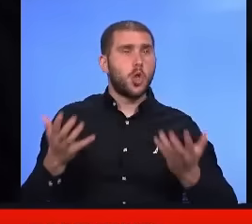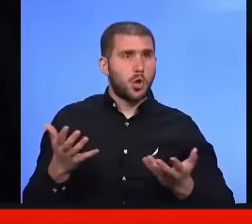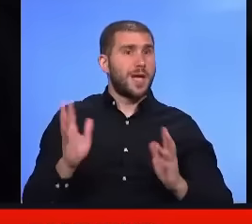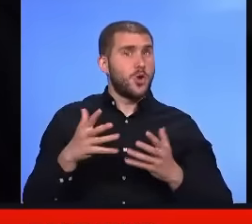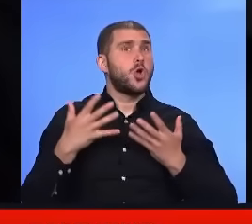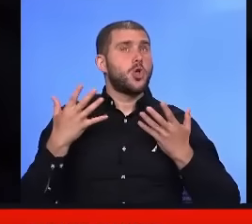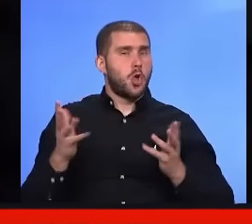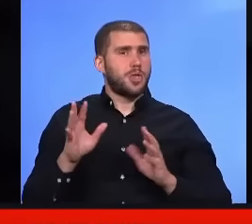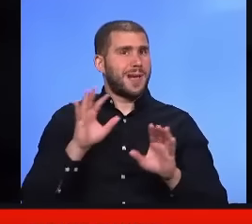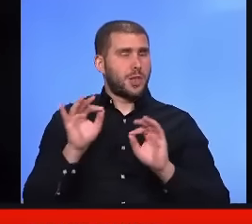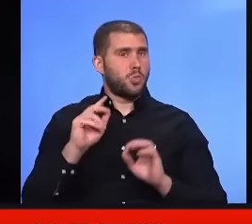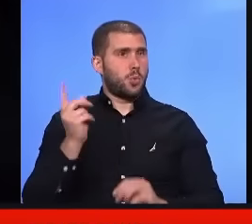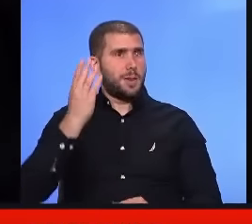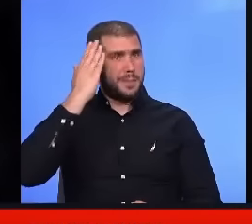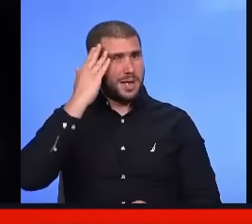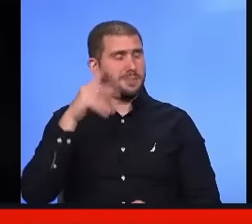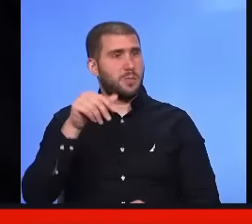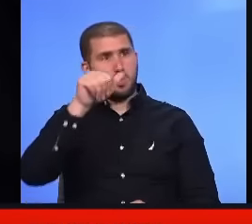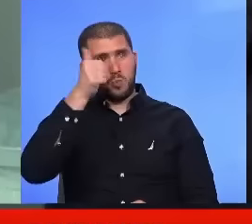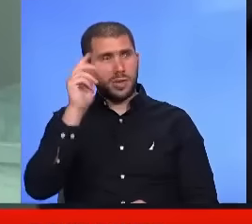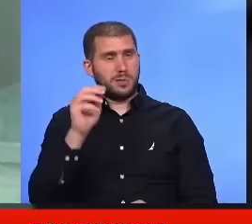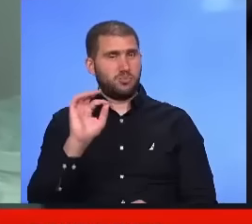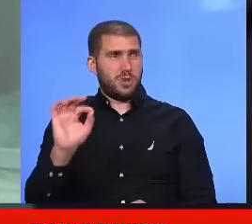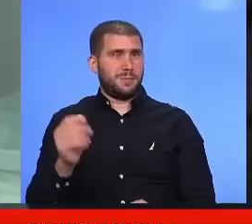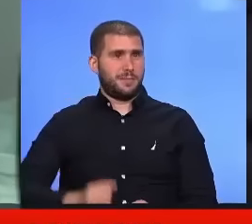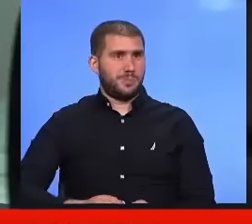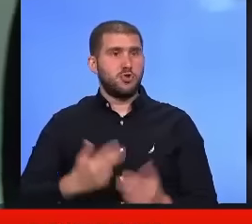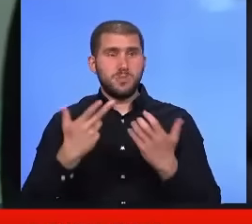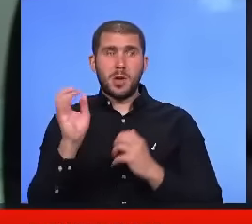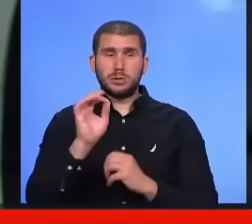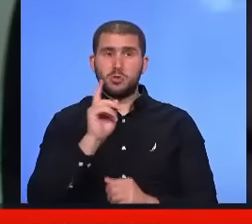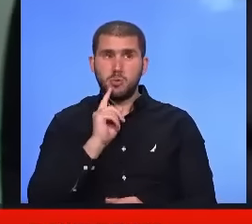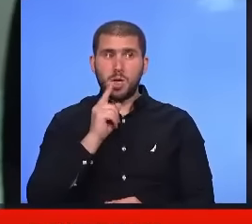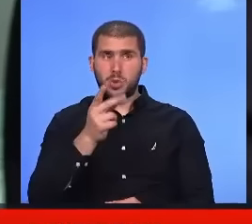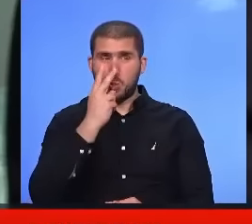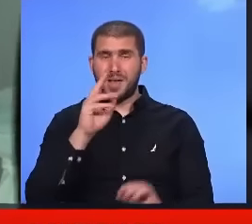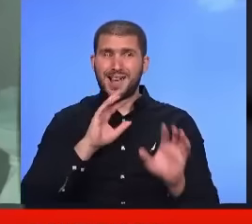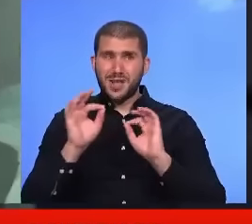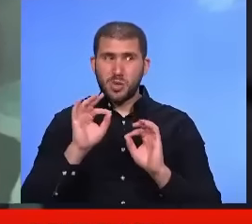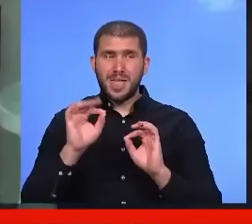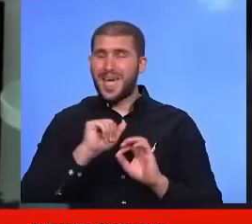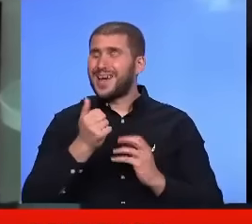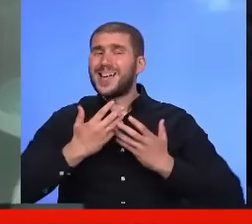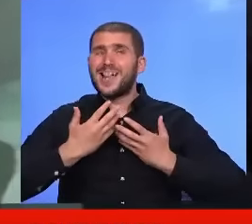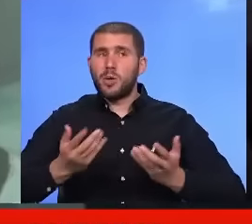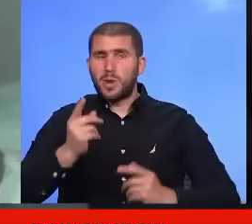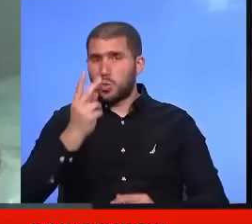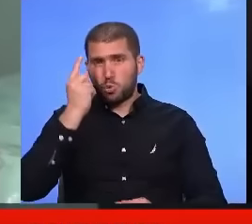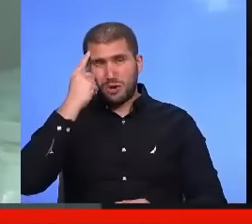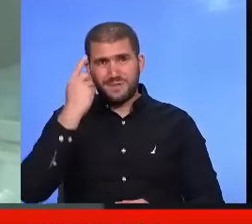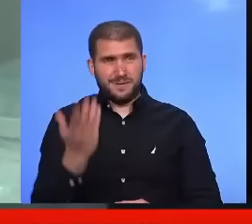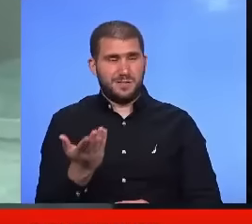אפילו בקניונים שכולם מכירים, עם המותג, עם הטיקט שלהן. 80% מהשמות שאתה רואה בקניונים הכי גדולים שאתה חושב